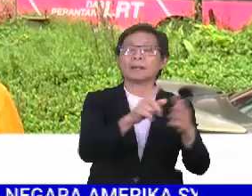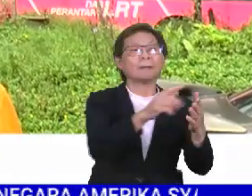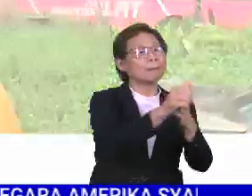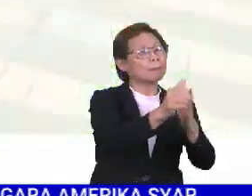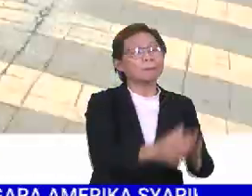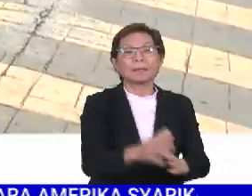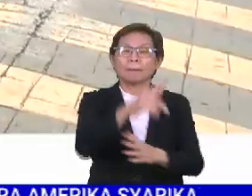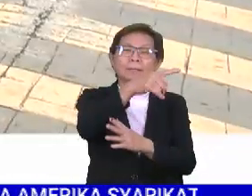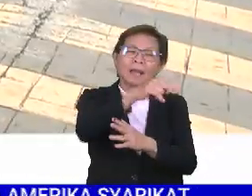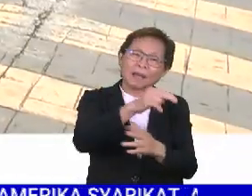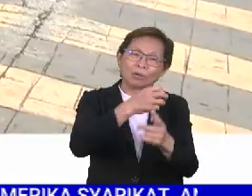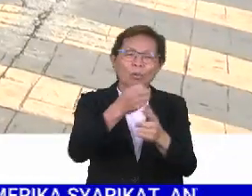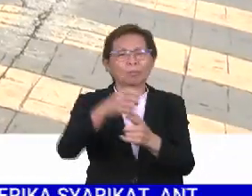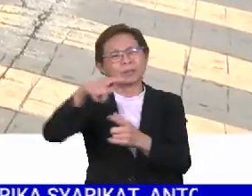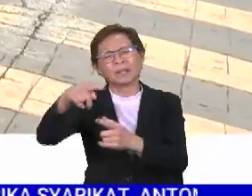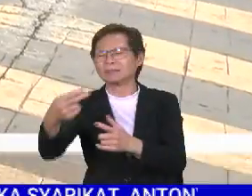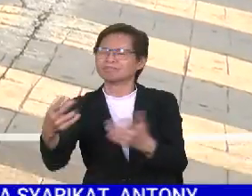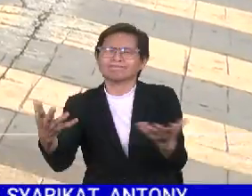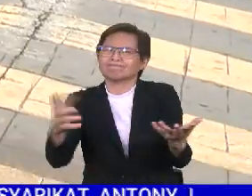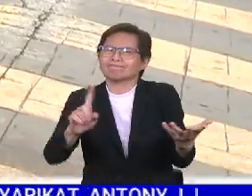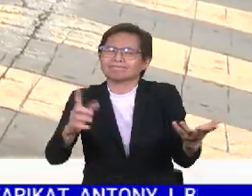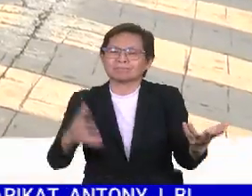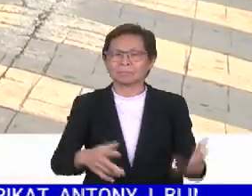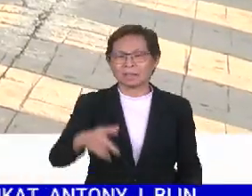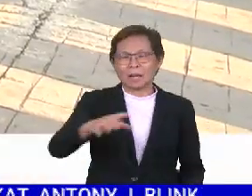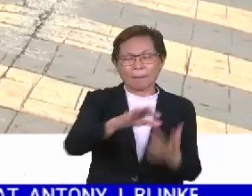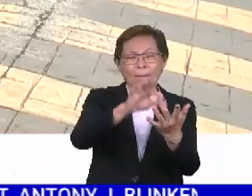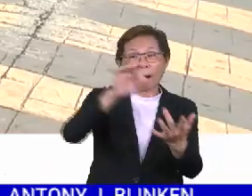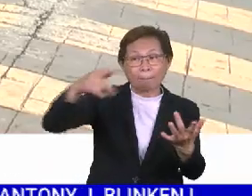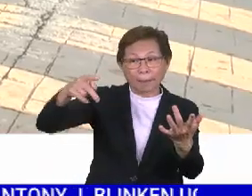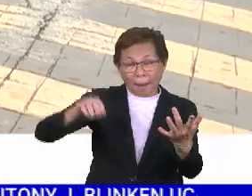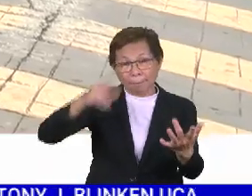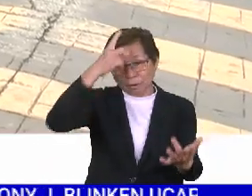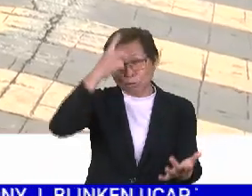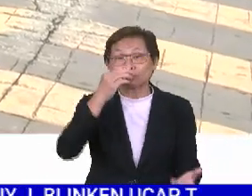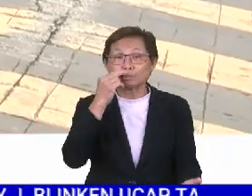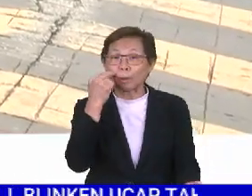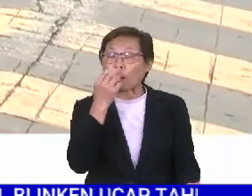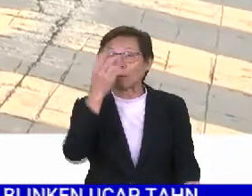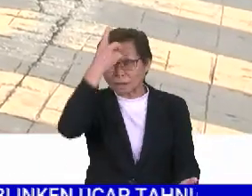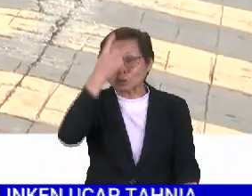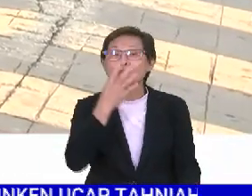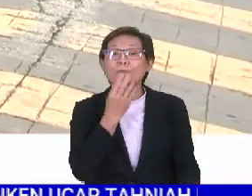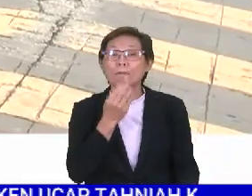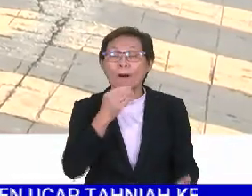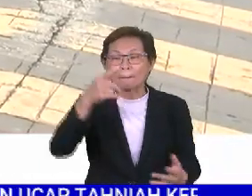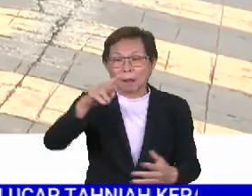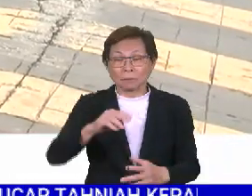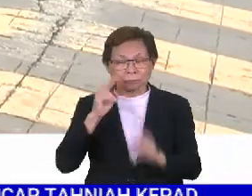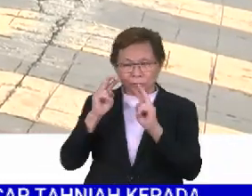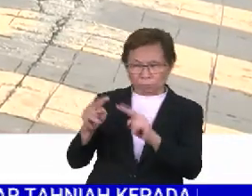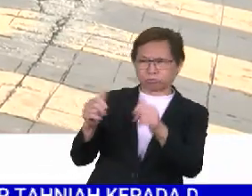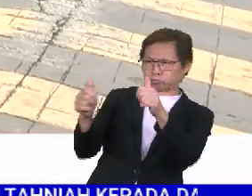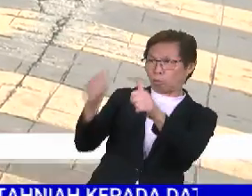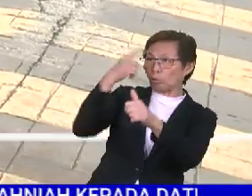sekalipun. Lantikan Dato' Seri Anwar Ibrahim sebagai Perdana Menteri, saya lihat ia sebagai satu perkara yang sangat baik untuk